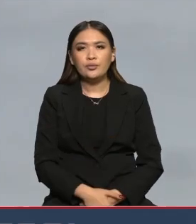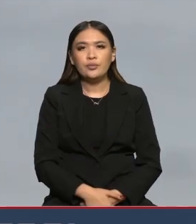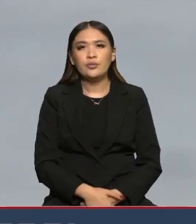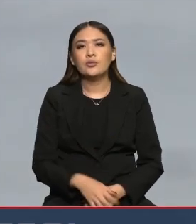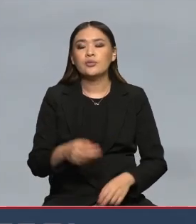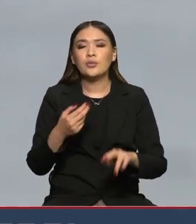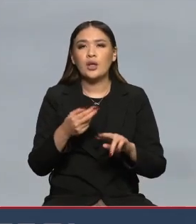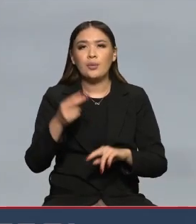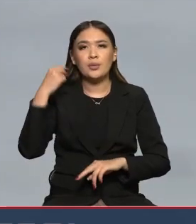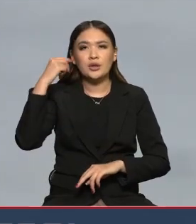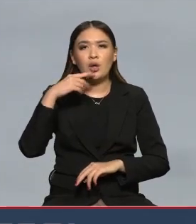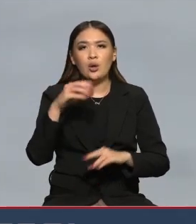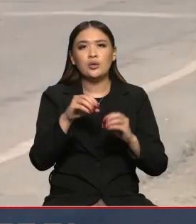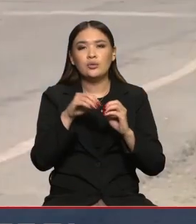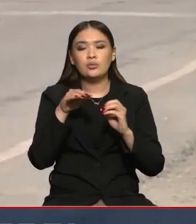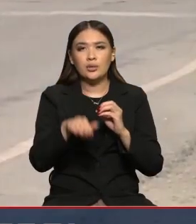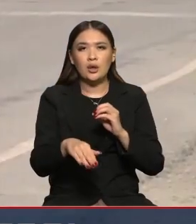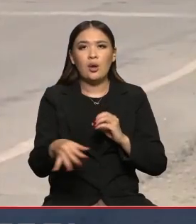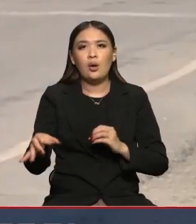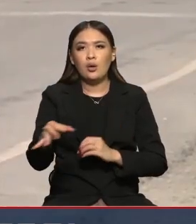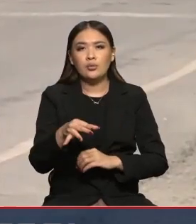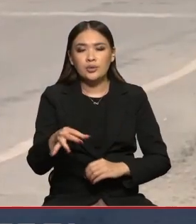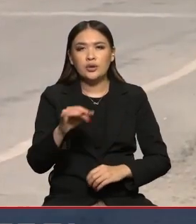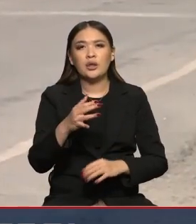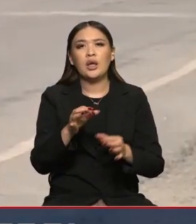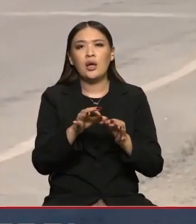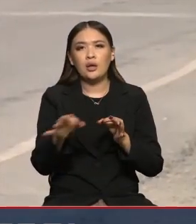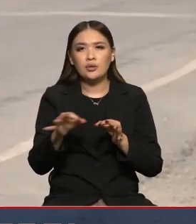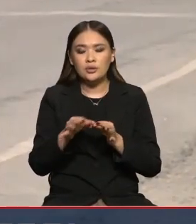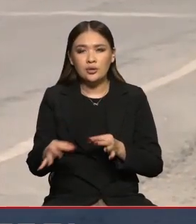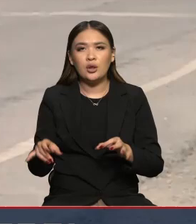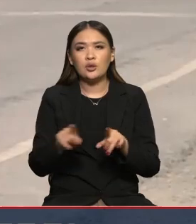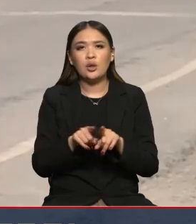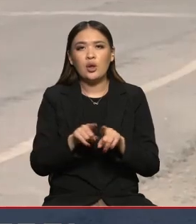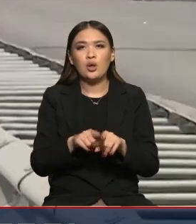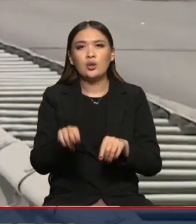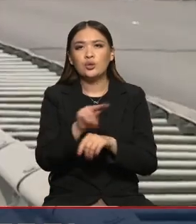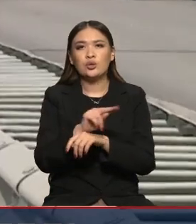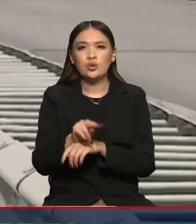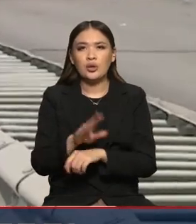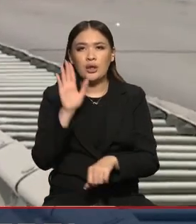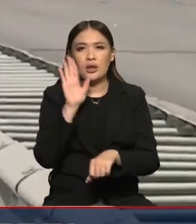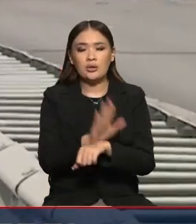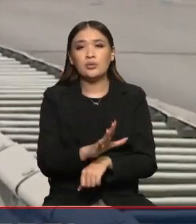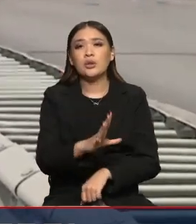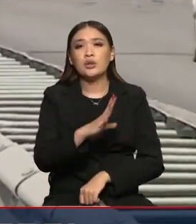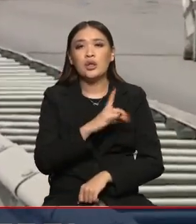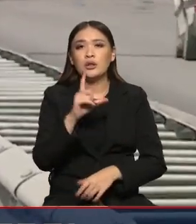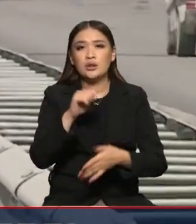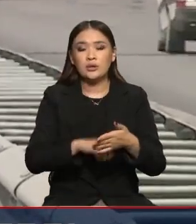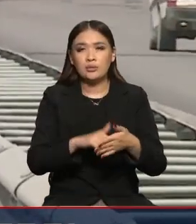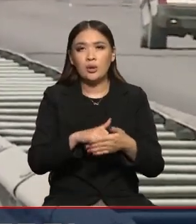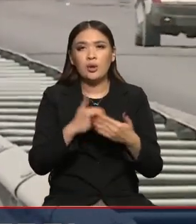биыл елімізде 10 мың шақырым облыс аралық және аудан аралық жолдарды орта жөндеуден өткізуді тапсырды. Себебі